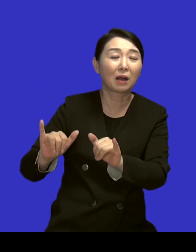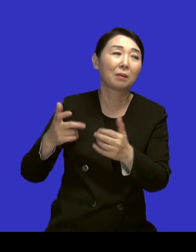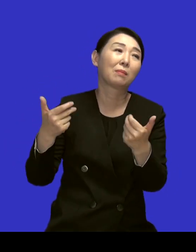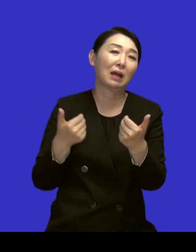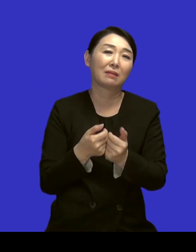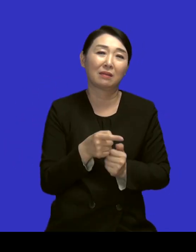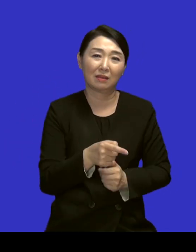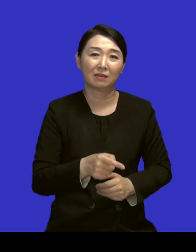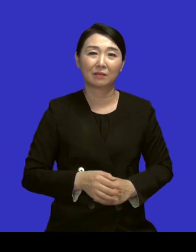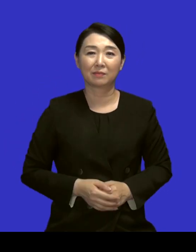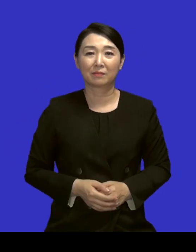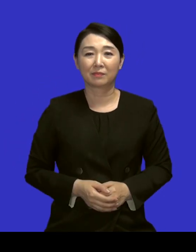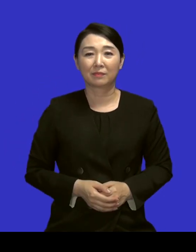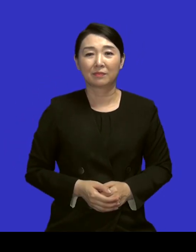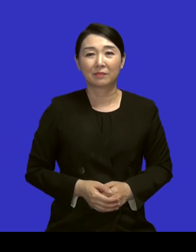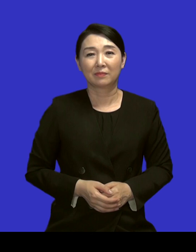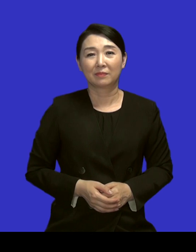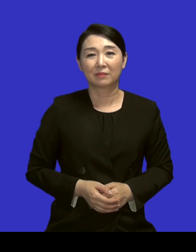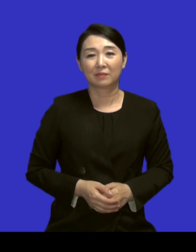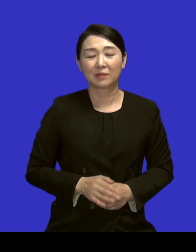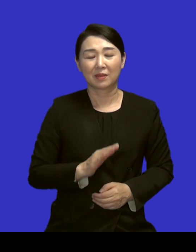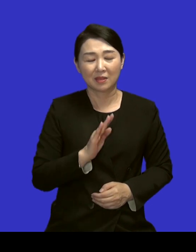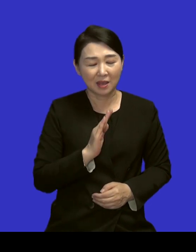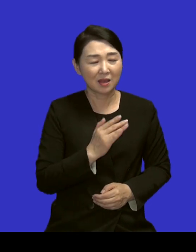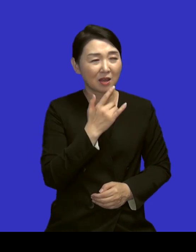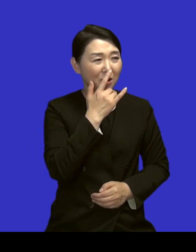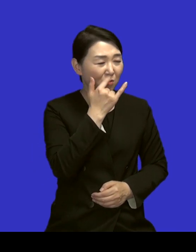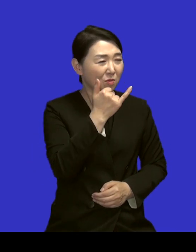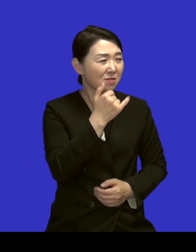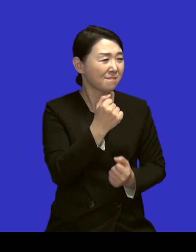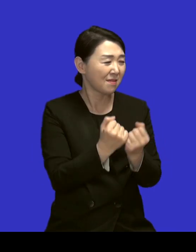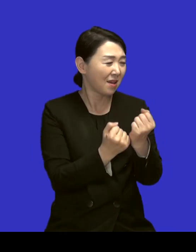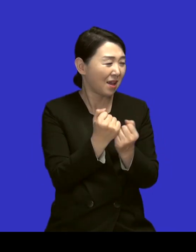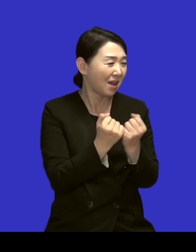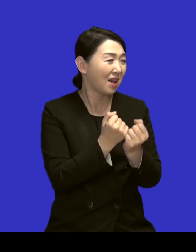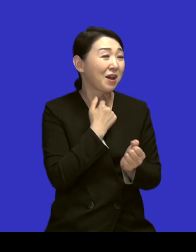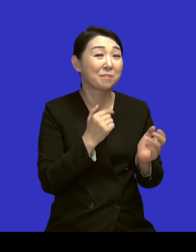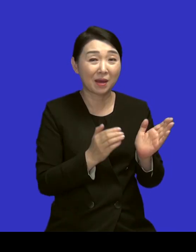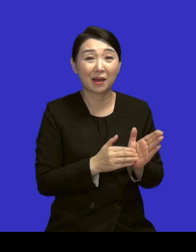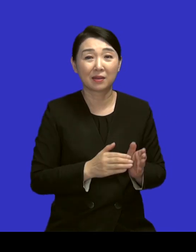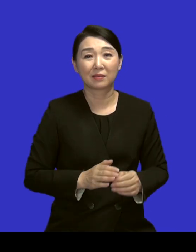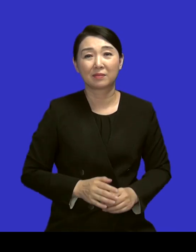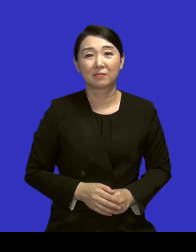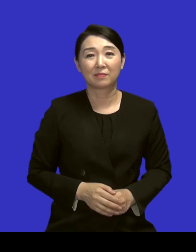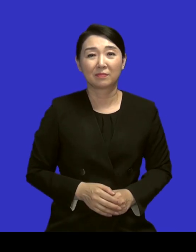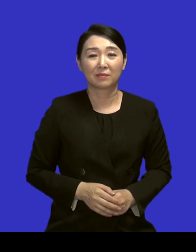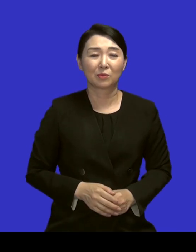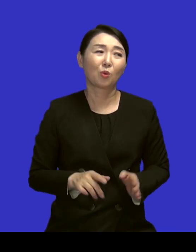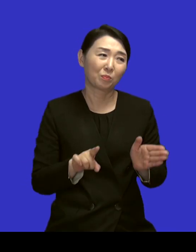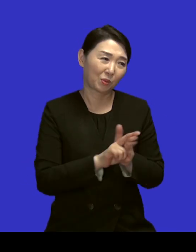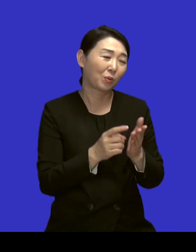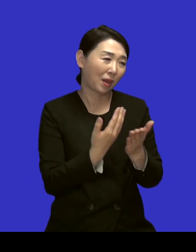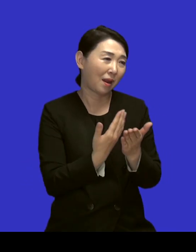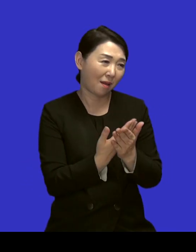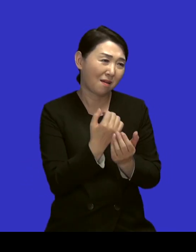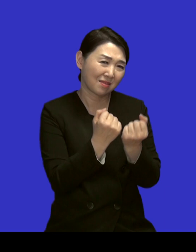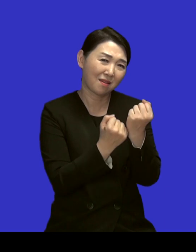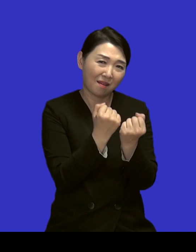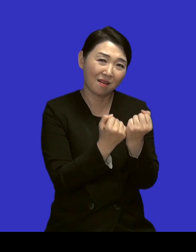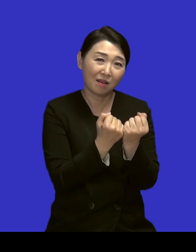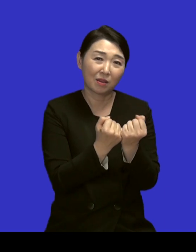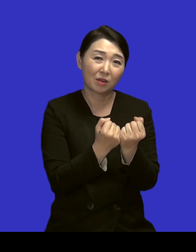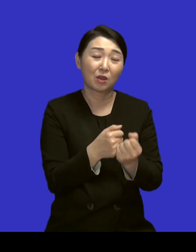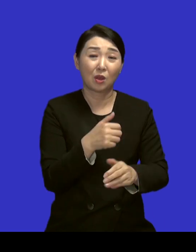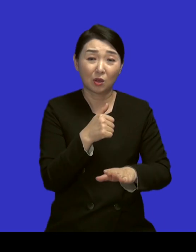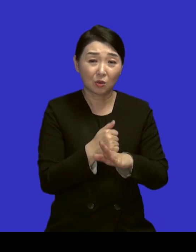반대를 하시더라고요. 그래서 정말 열심히 설득을 했었어요. 정말 진지하다고. 그리고 믿어달라고. 그래서